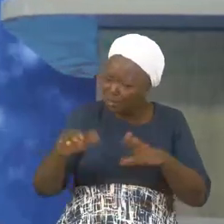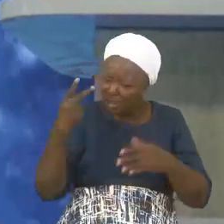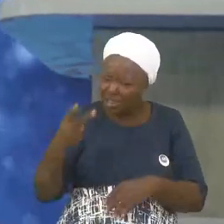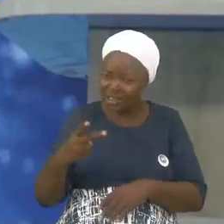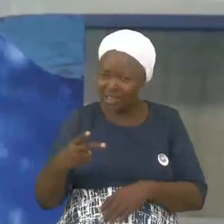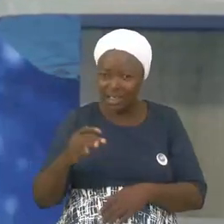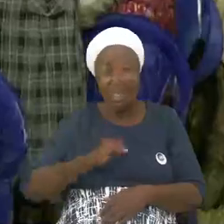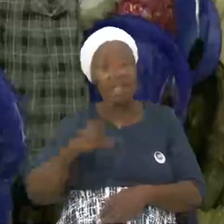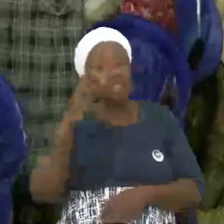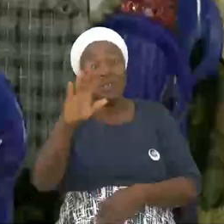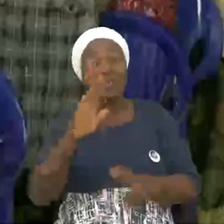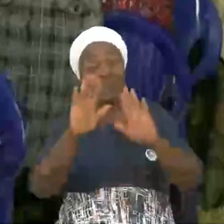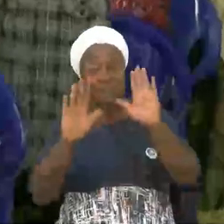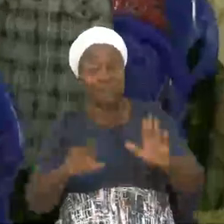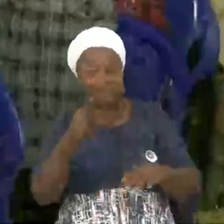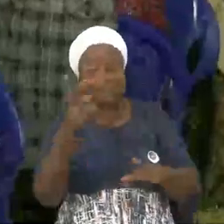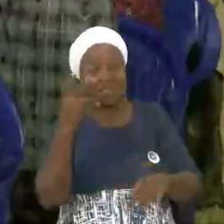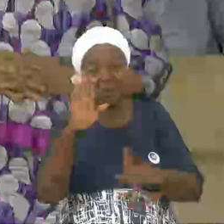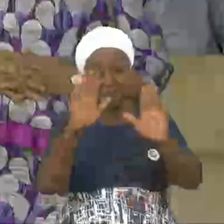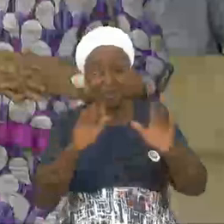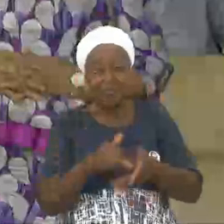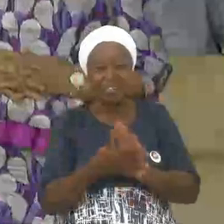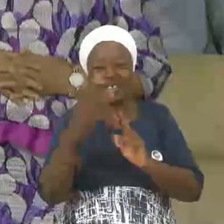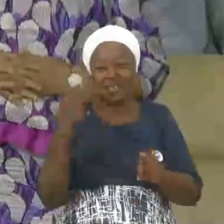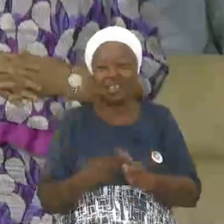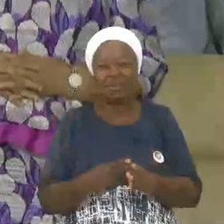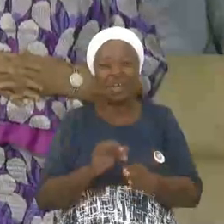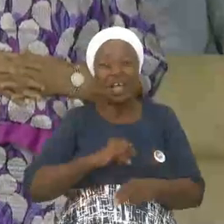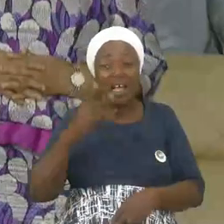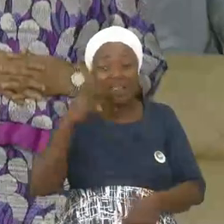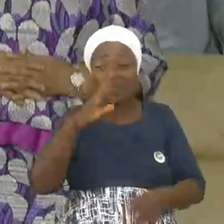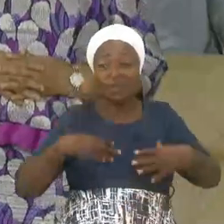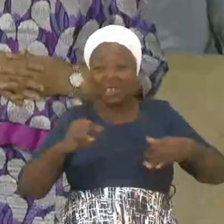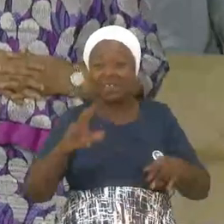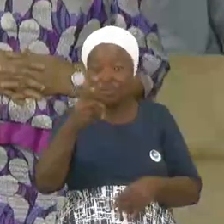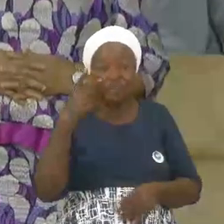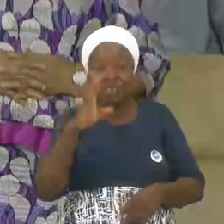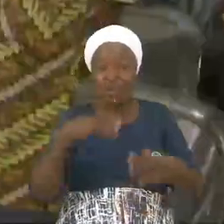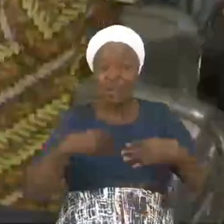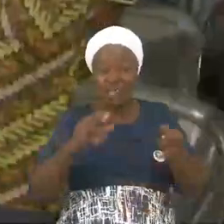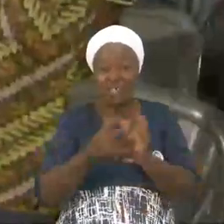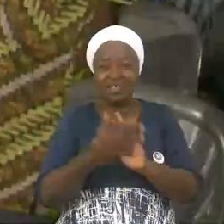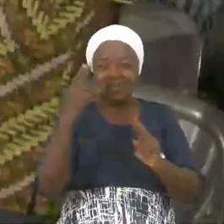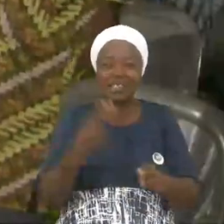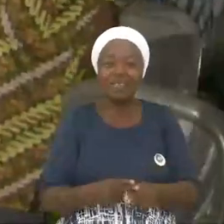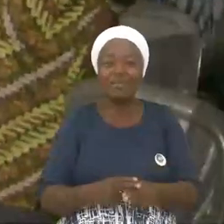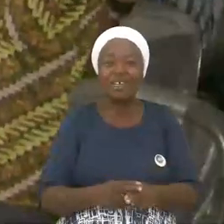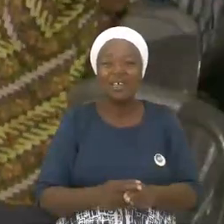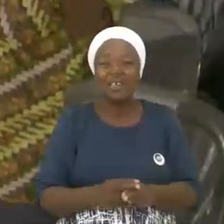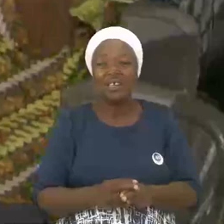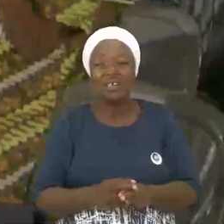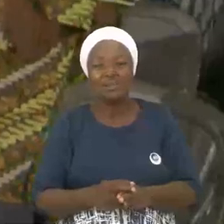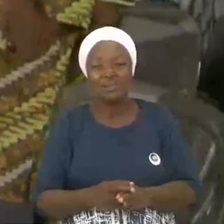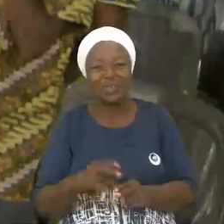rien, pourquoi, moi je vois ça, toi tu ne vois pas. Je vois ton miracle, tu vas voir ton miracle. Je vois